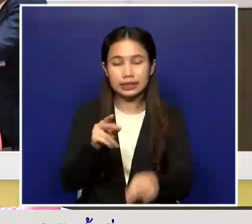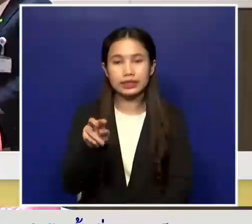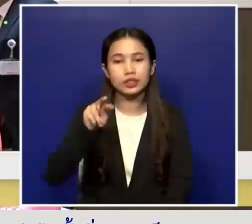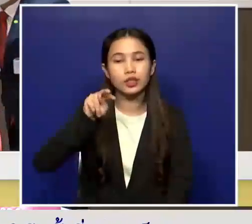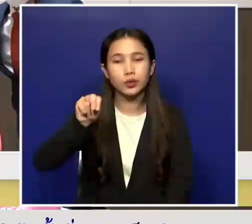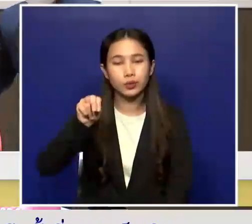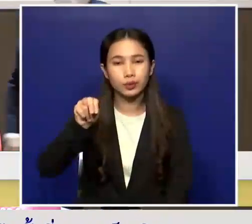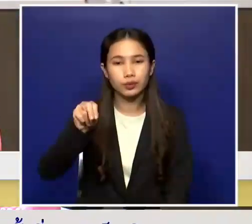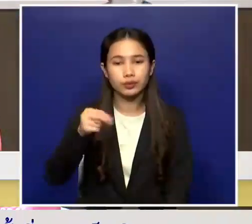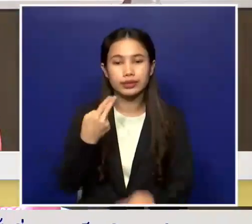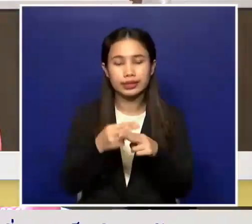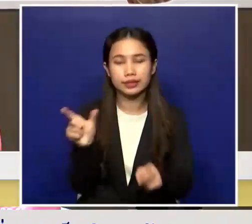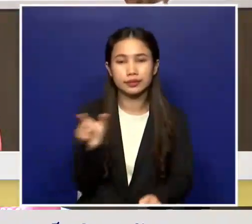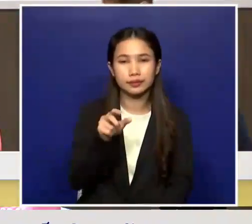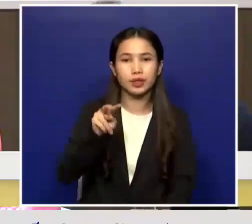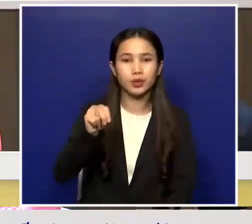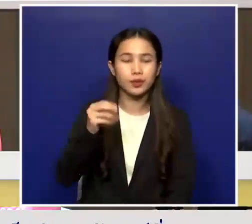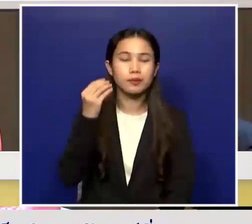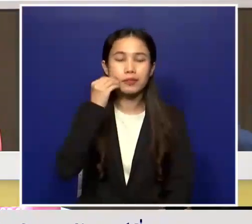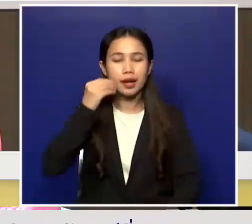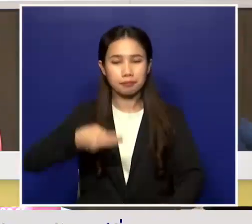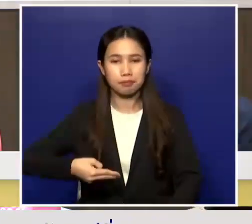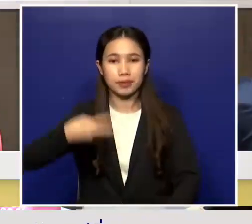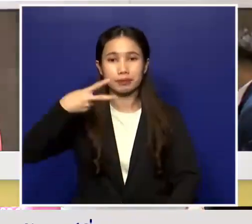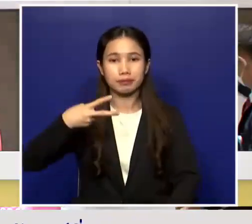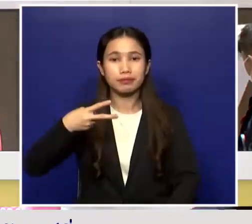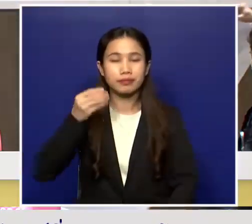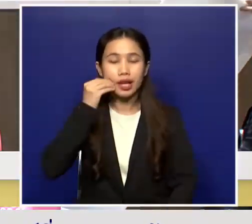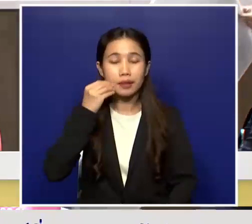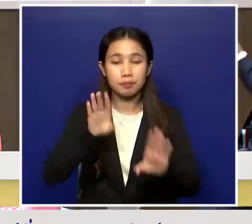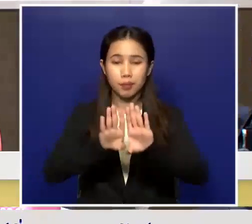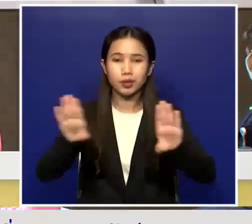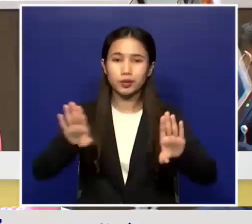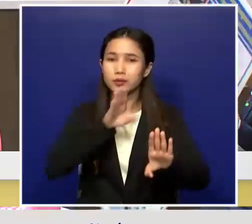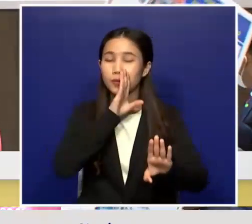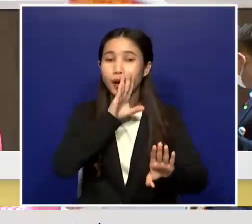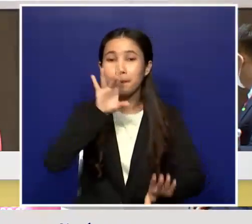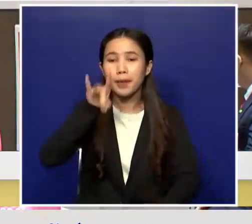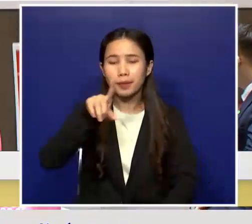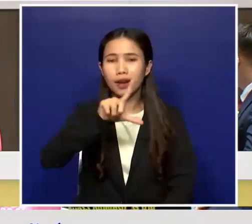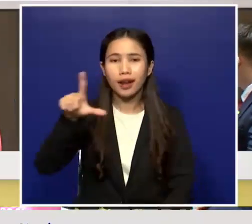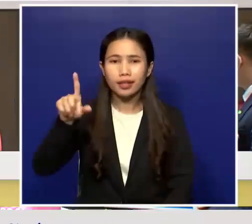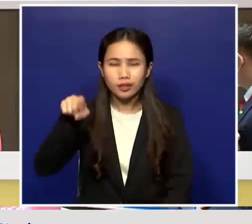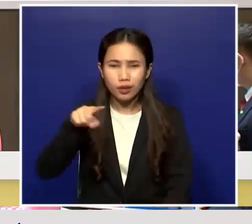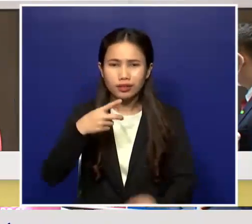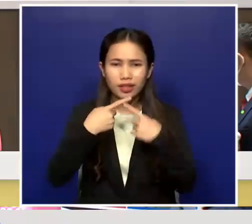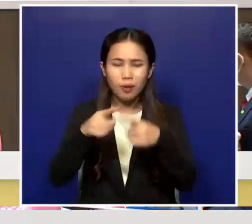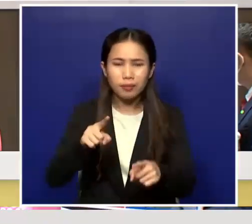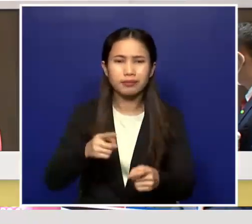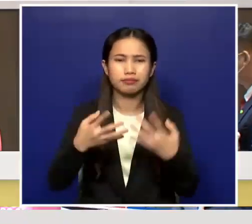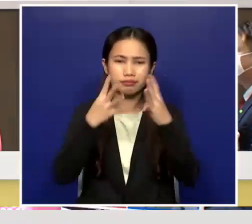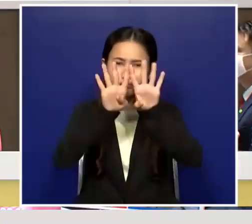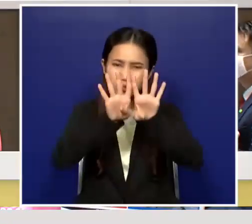เอ่ยชื่อบ้านเนี่ยเป็นทาวน์เฮาส์เลยประตูเนี่ยถ้าเกิดว่า 8,000 ล้านจริงประตูต้องเป็นอัลลอยนี่ยังเป็นประตูเหล็ก